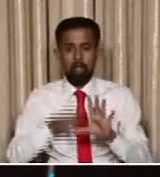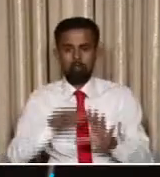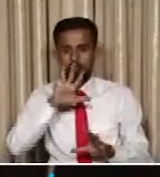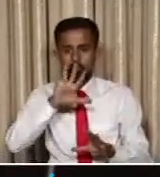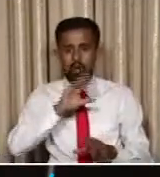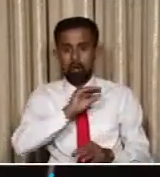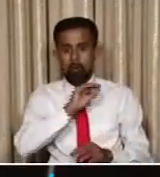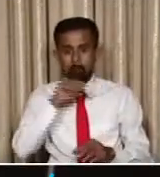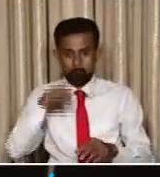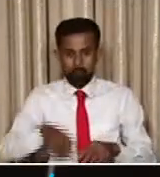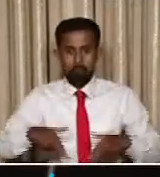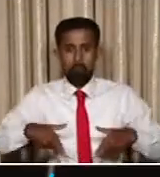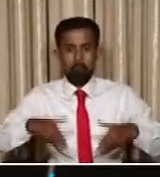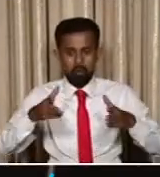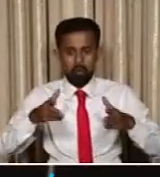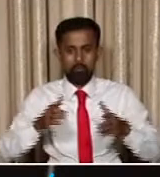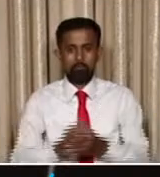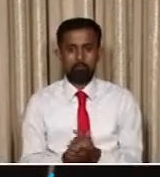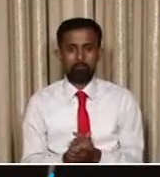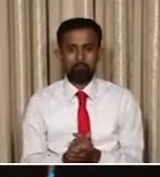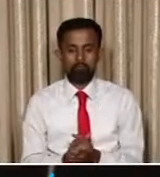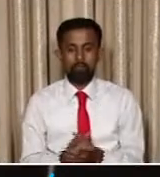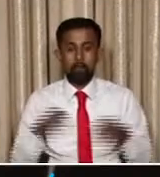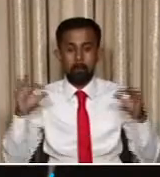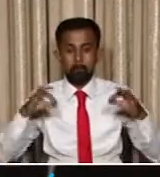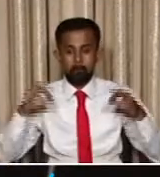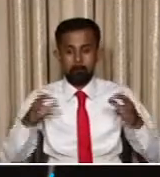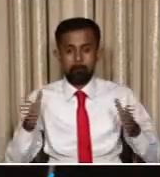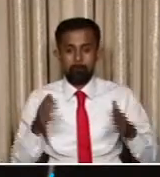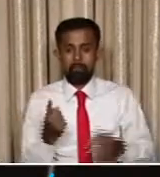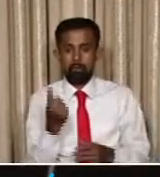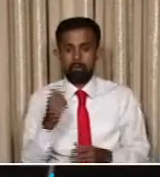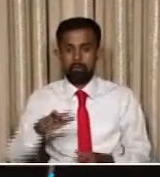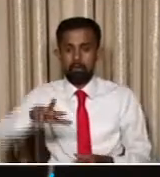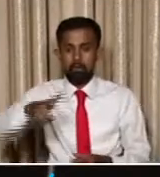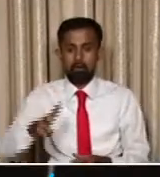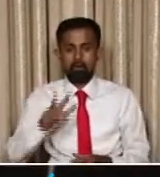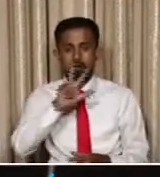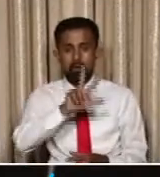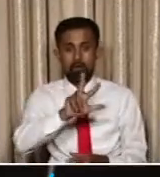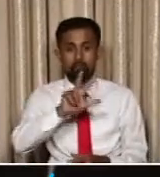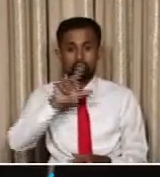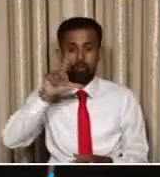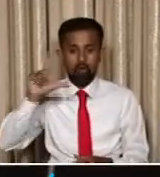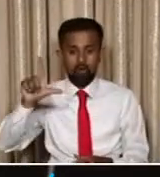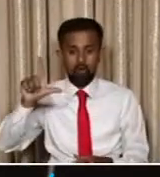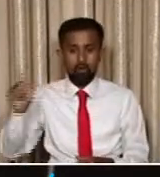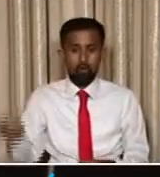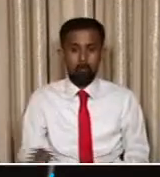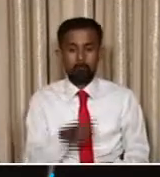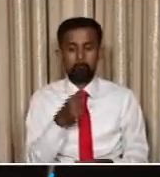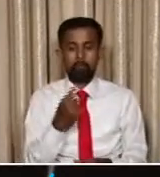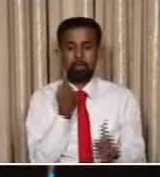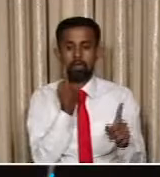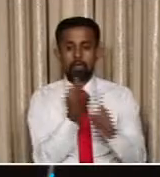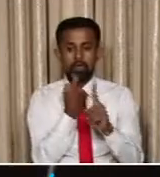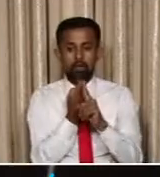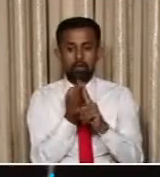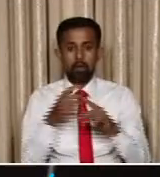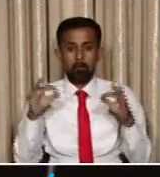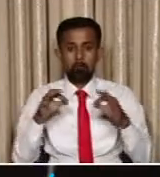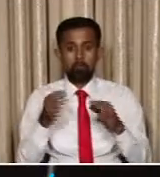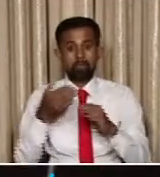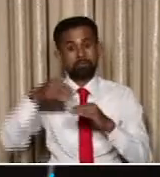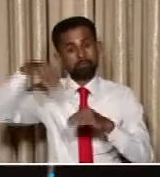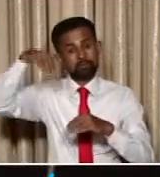මේ පාර වීදි බහින්නේ මේ පෙරහැර 1887 වෙනි පෙරහැර දලදා මාලිගාවේ පෙරහැරටත්